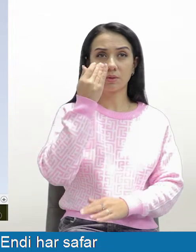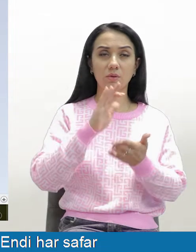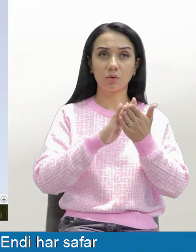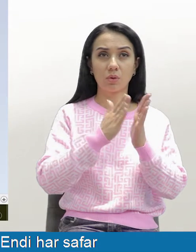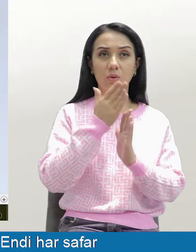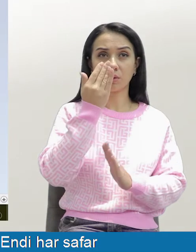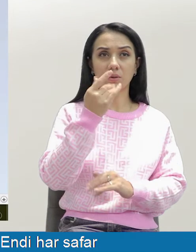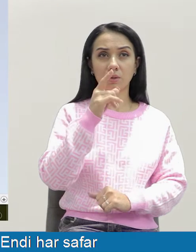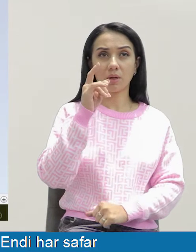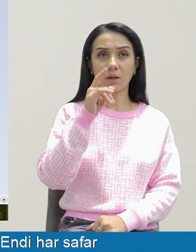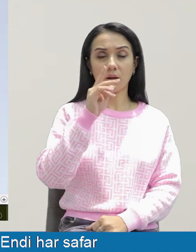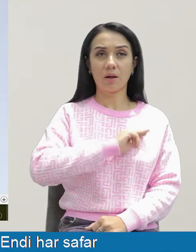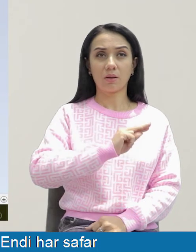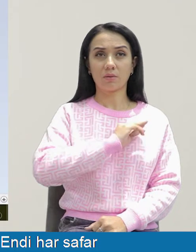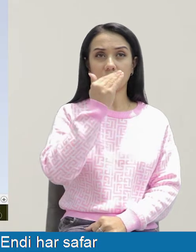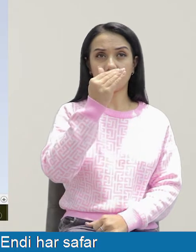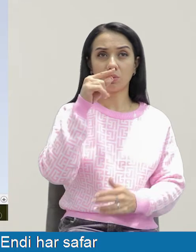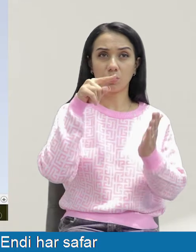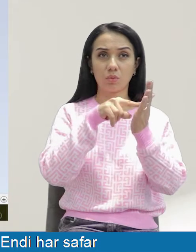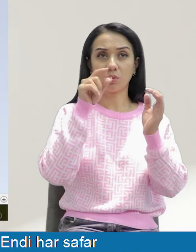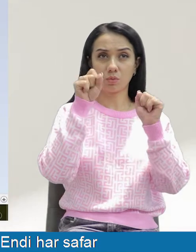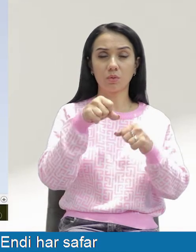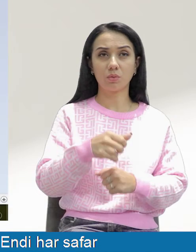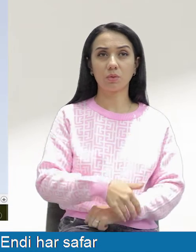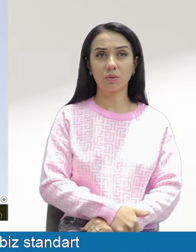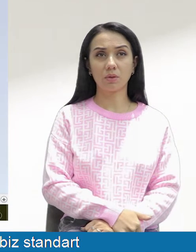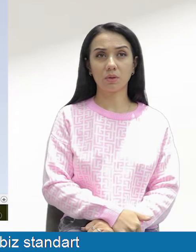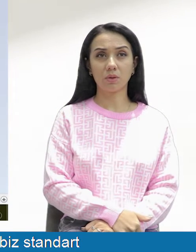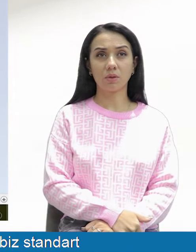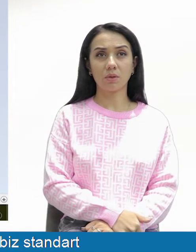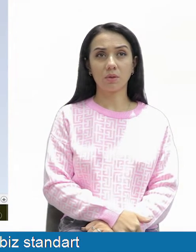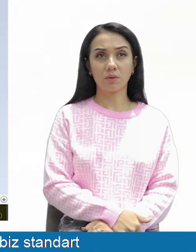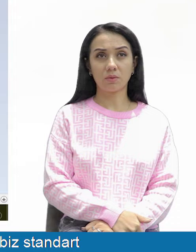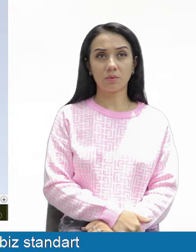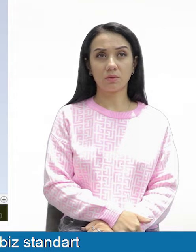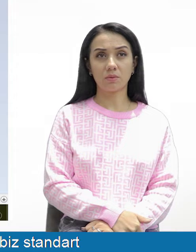holatga mana aktiv holatga bu yerni bosishimiz mumkin endi har safar